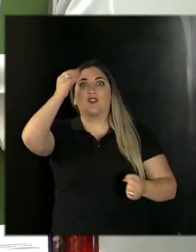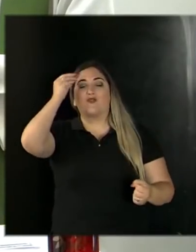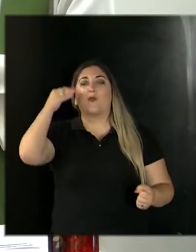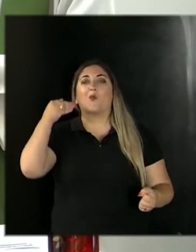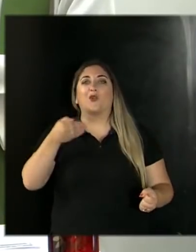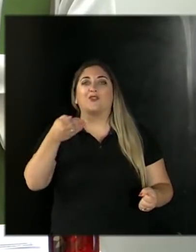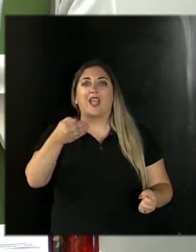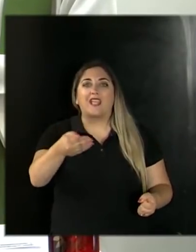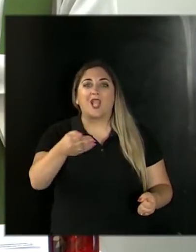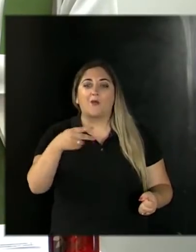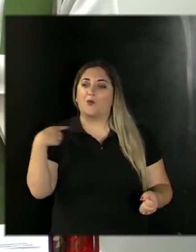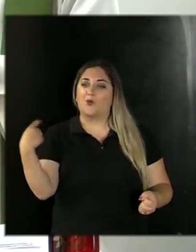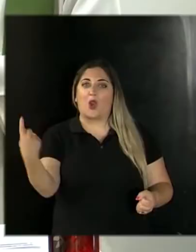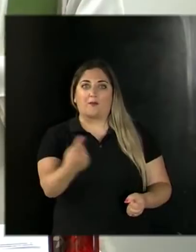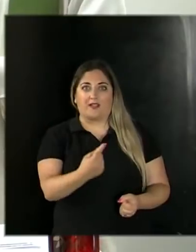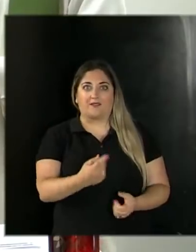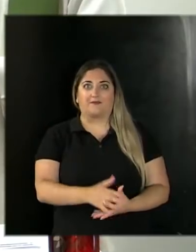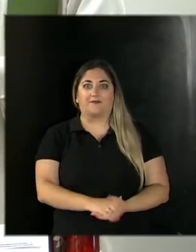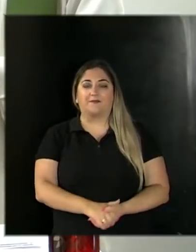u kullimkien.